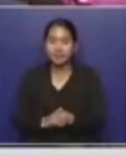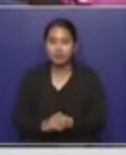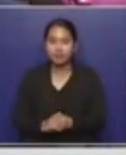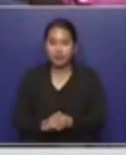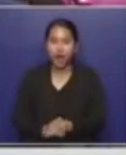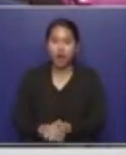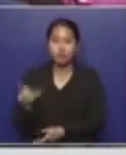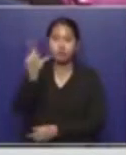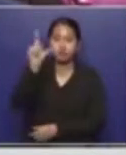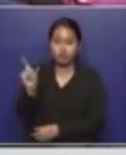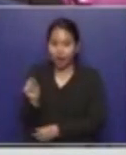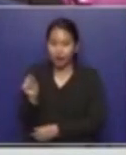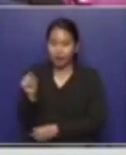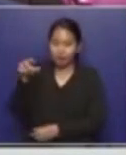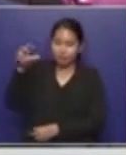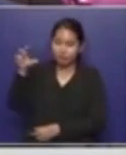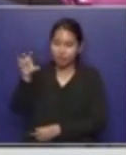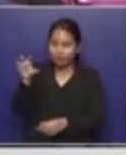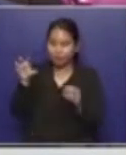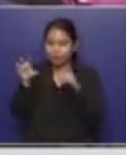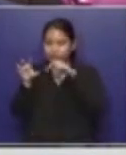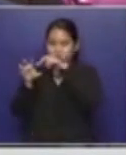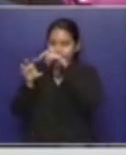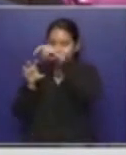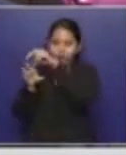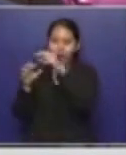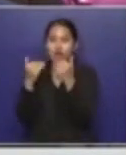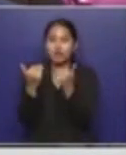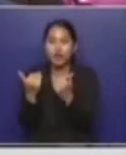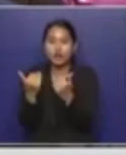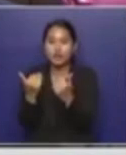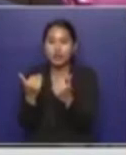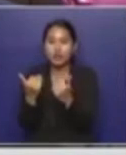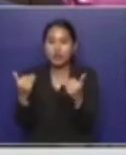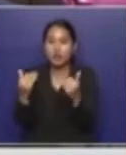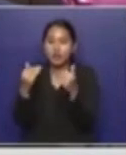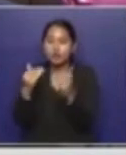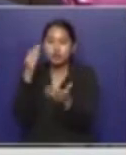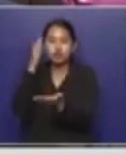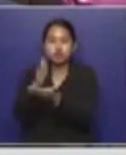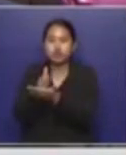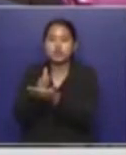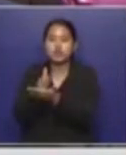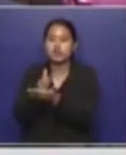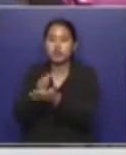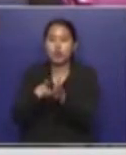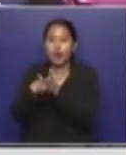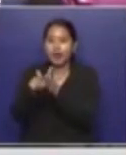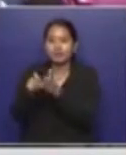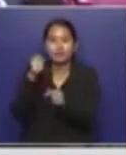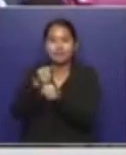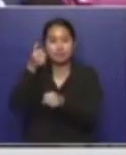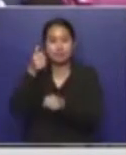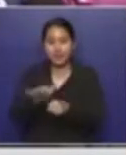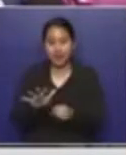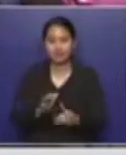งจันทร์ณปัจจุบันก็ยังไม่สามารถที่จะสยบไวรัสร้ายนี้ได้แต่สำ